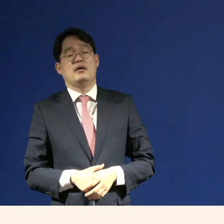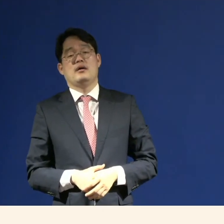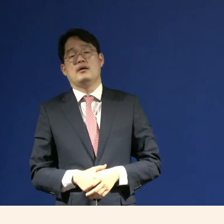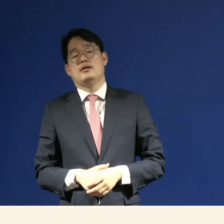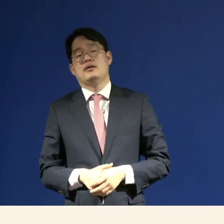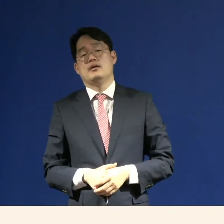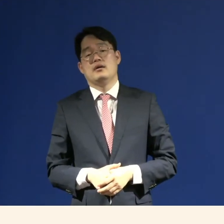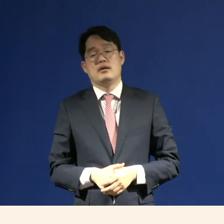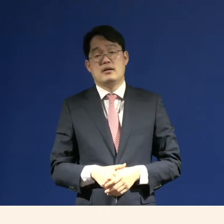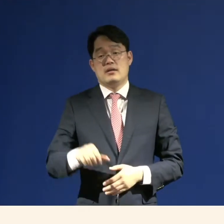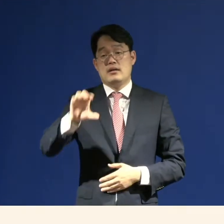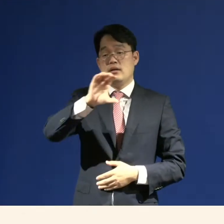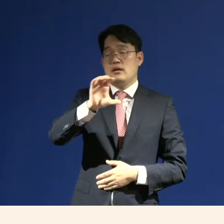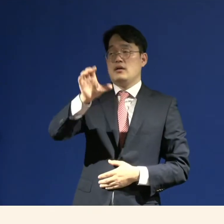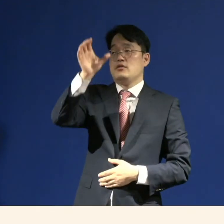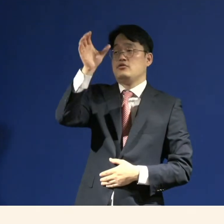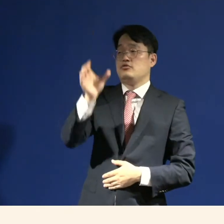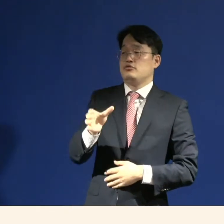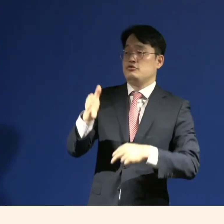죽으신 구주밖에는